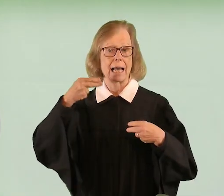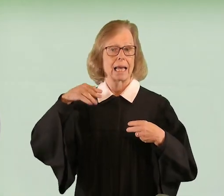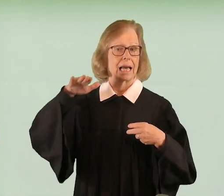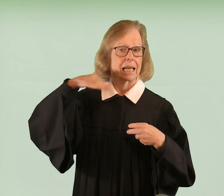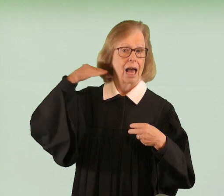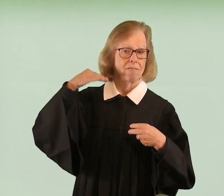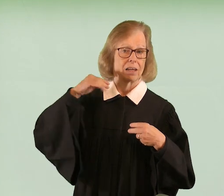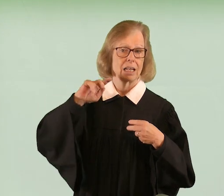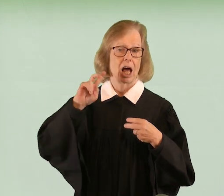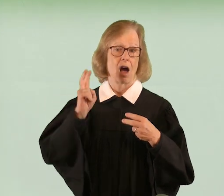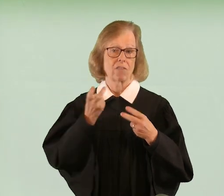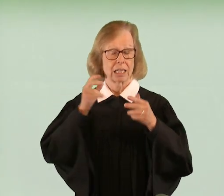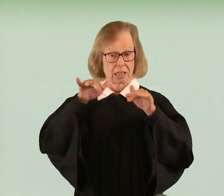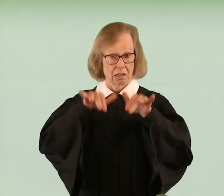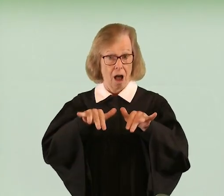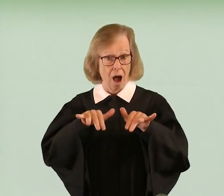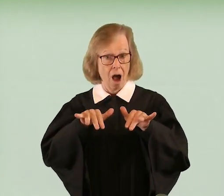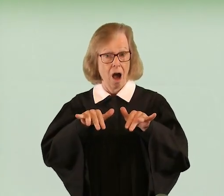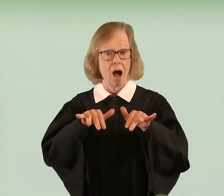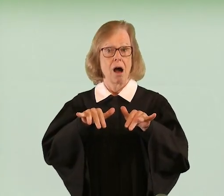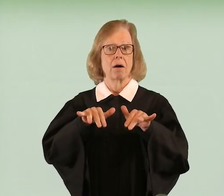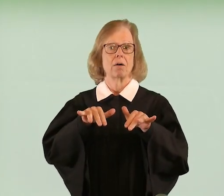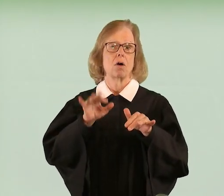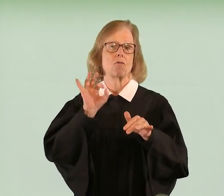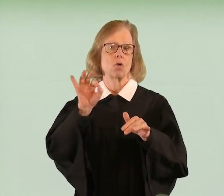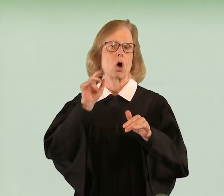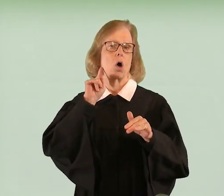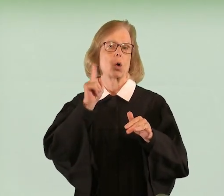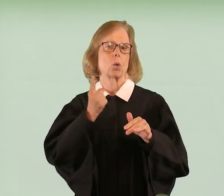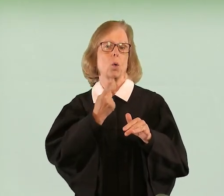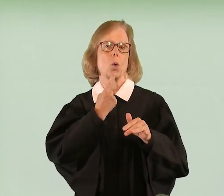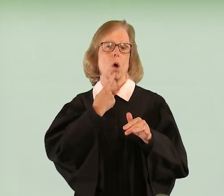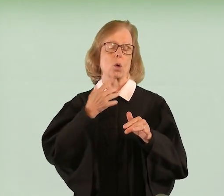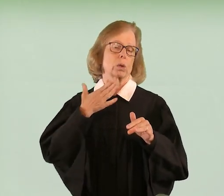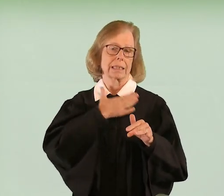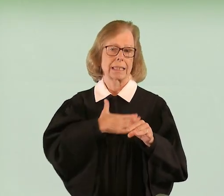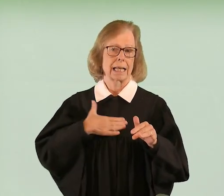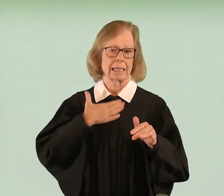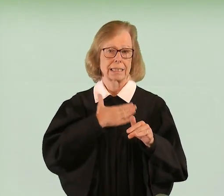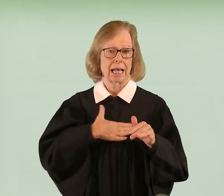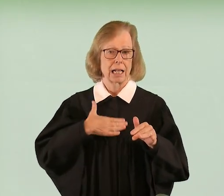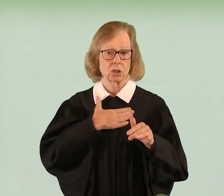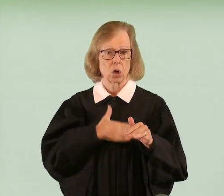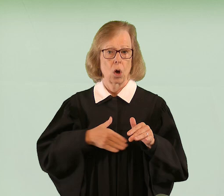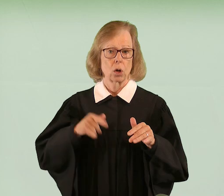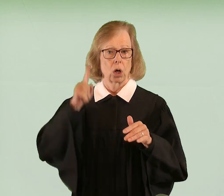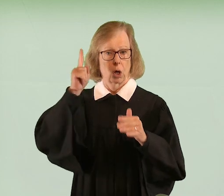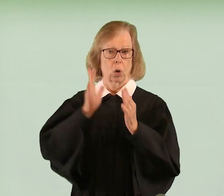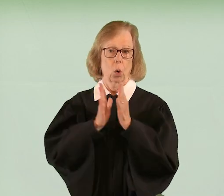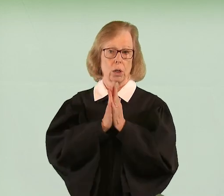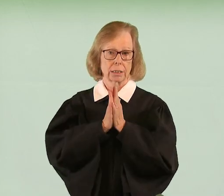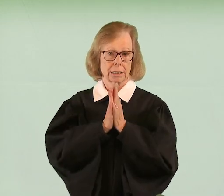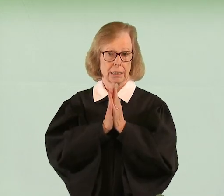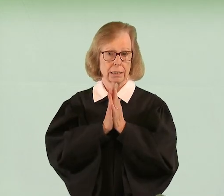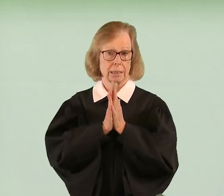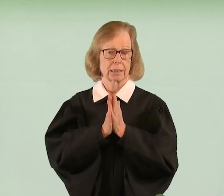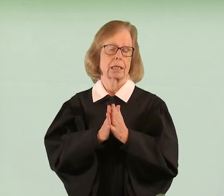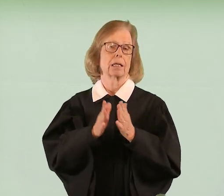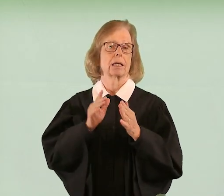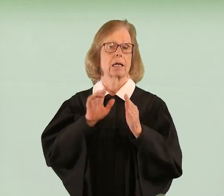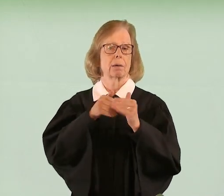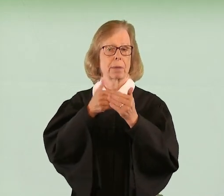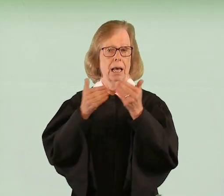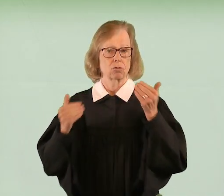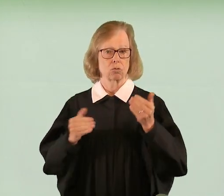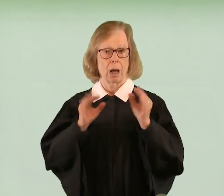heute wieder unter uns ist und für die Gehörlosenseelsorge diesen Gottesdienst in